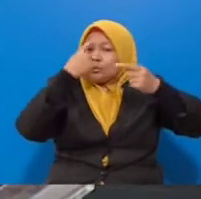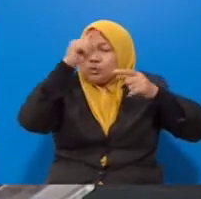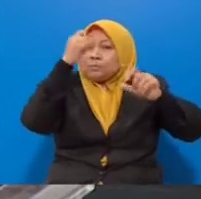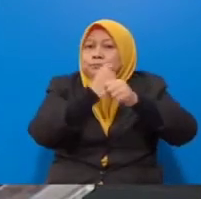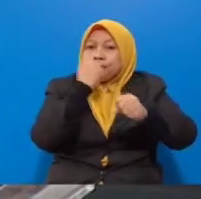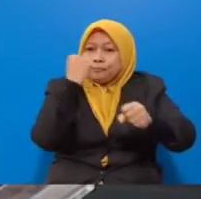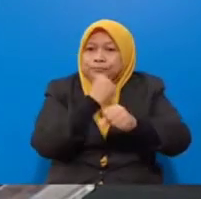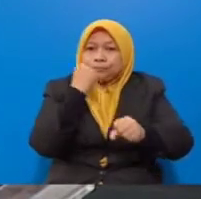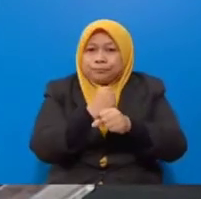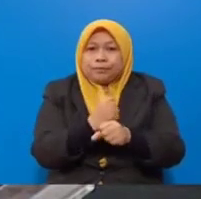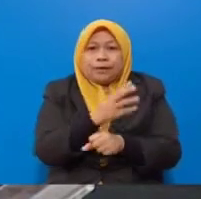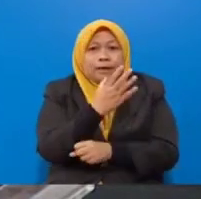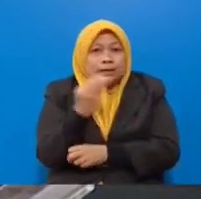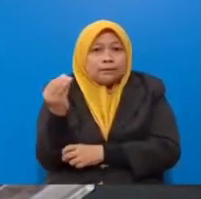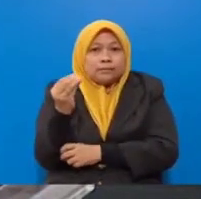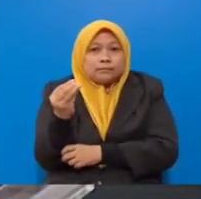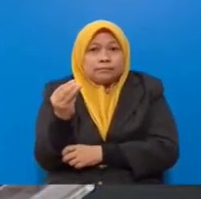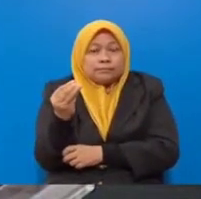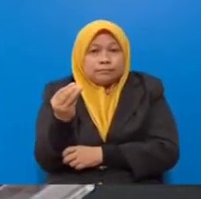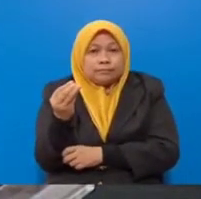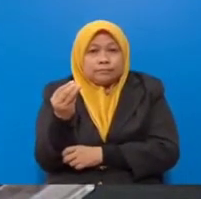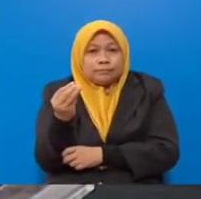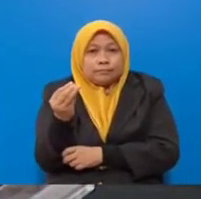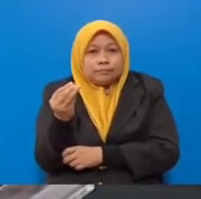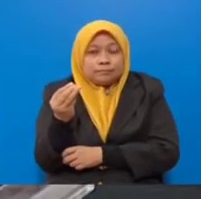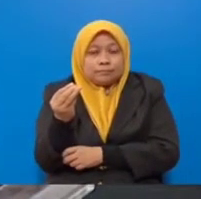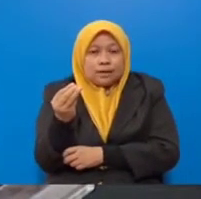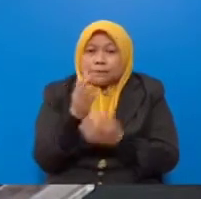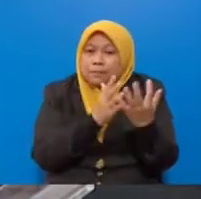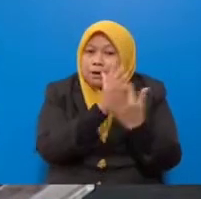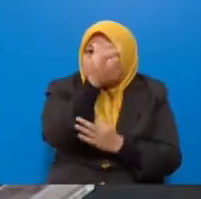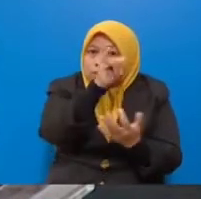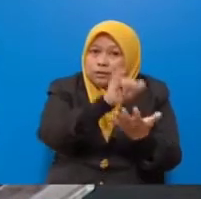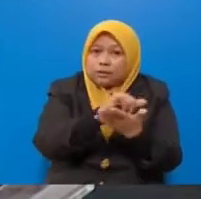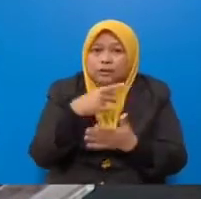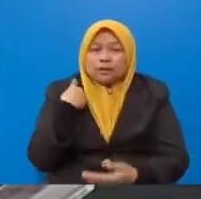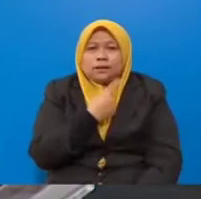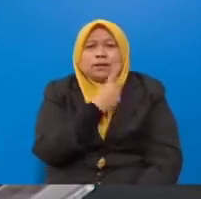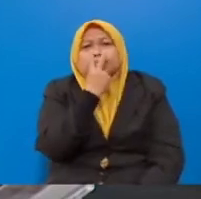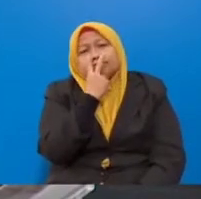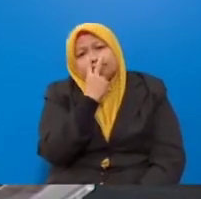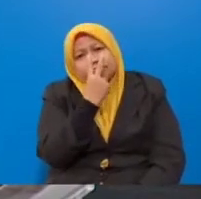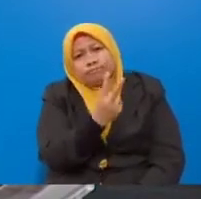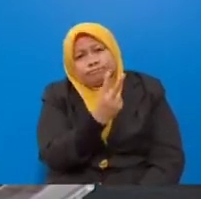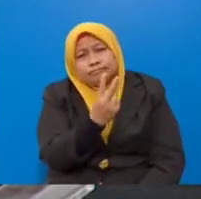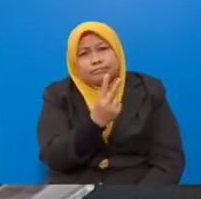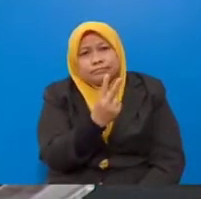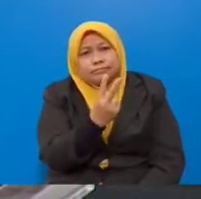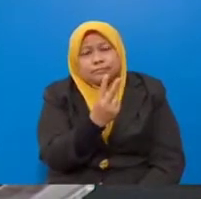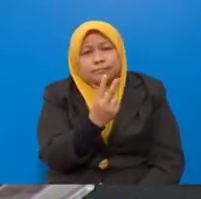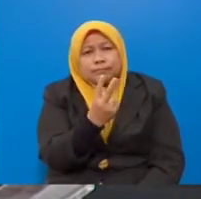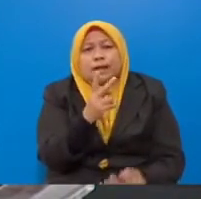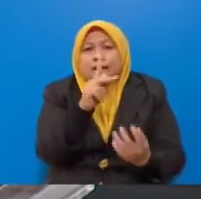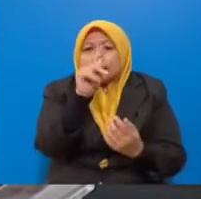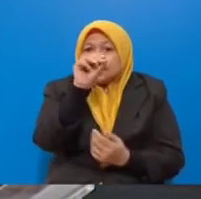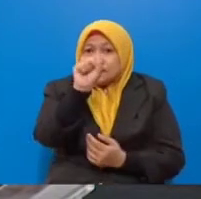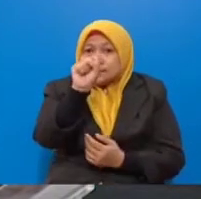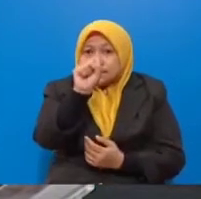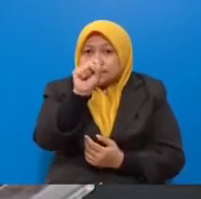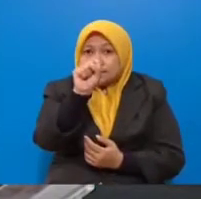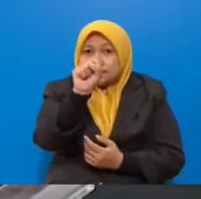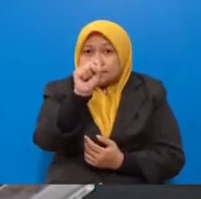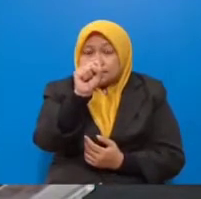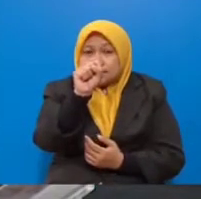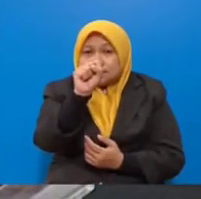bekerja dana Hai dan daripada itu kita melihat cast